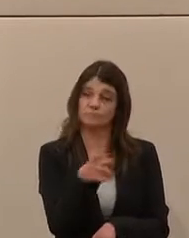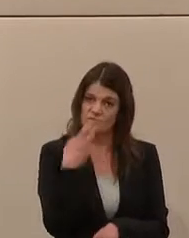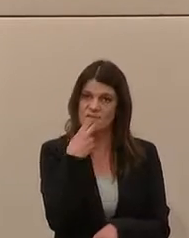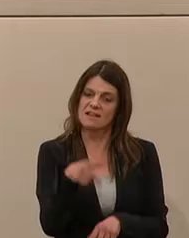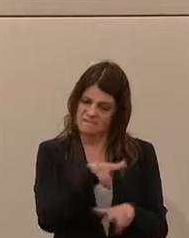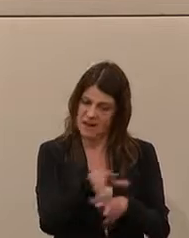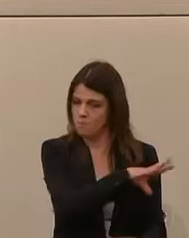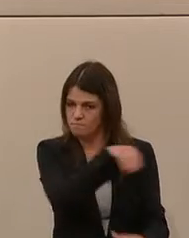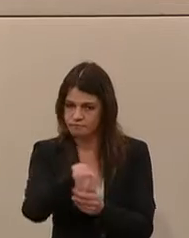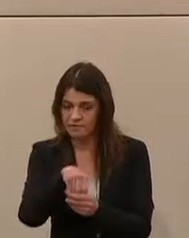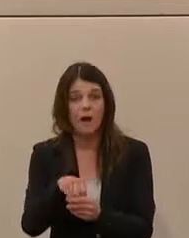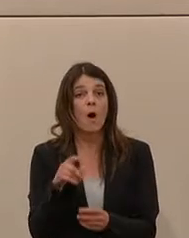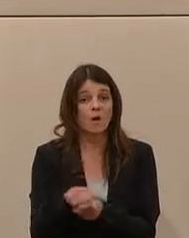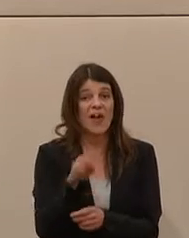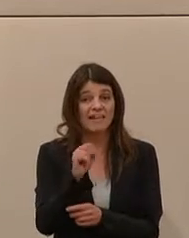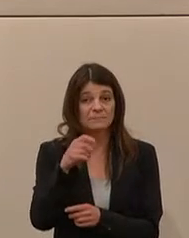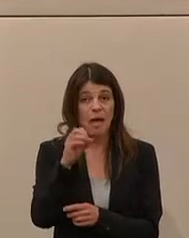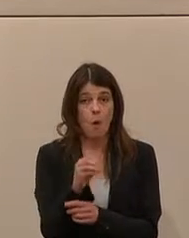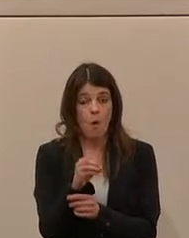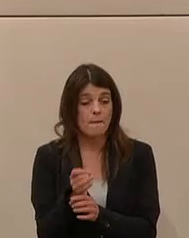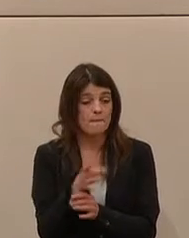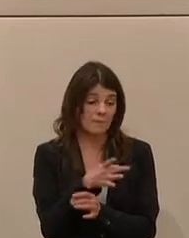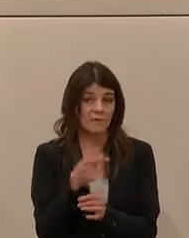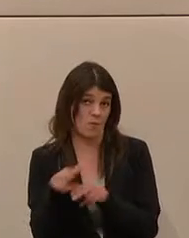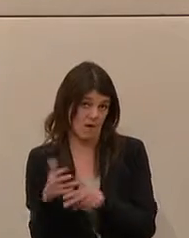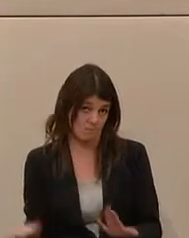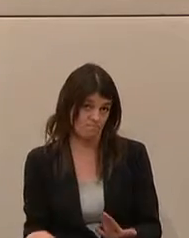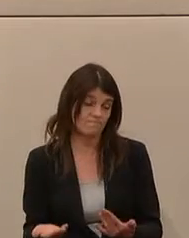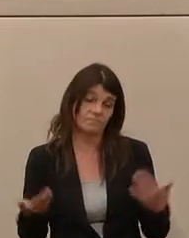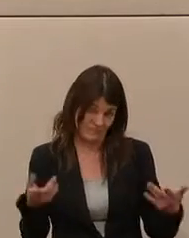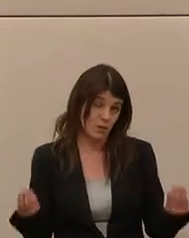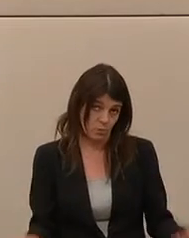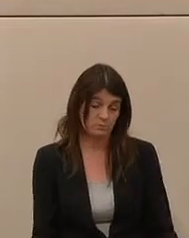rein und die SPÖ aus der Regierung raus gewählt haben.